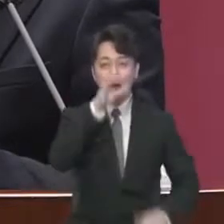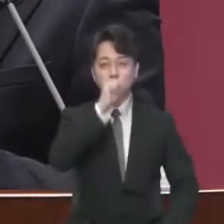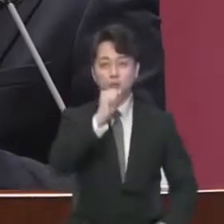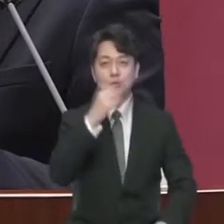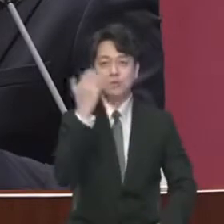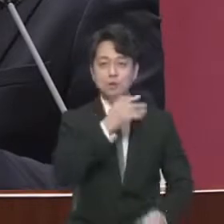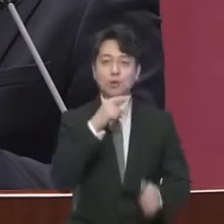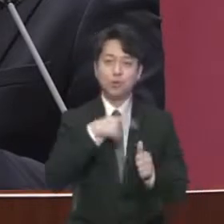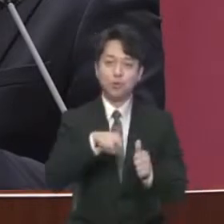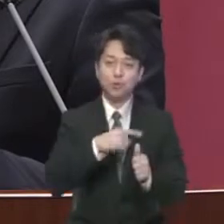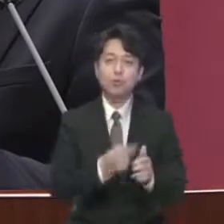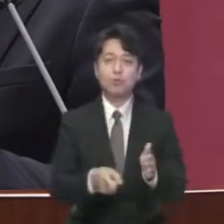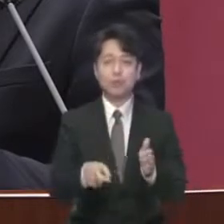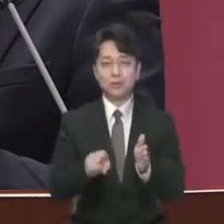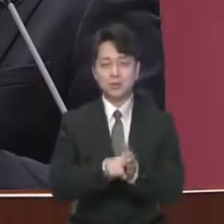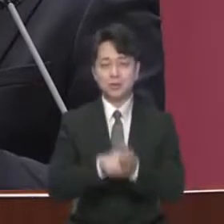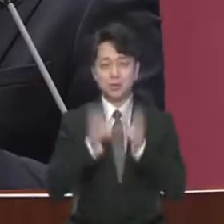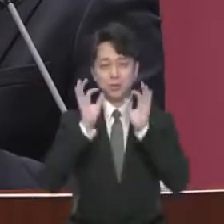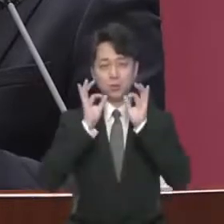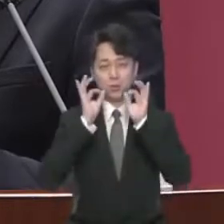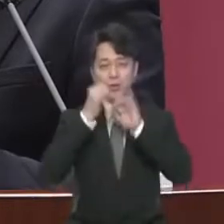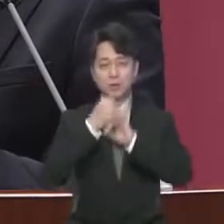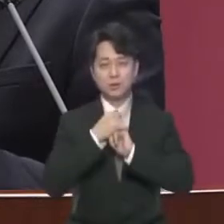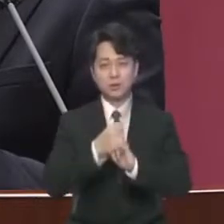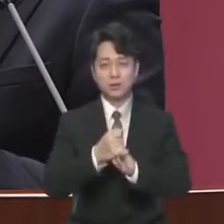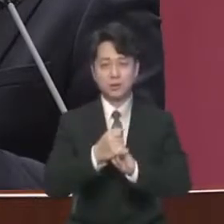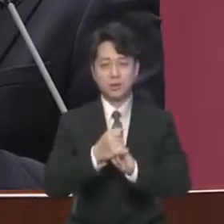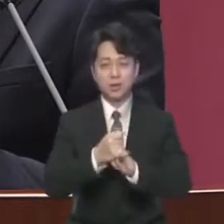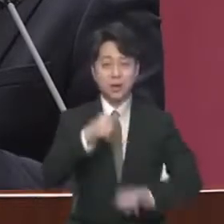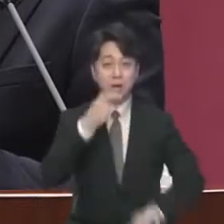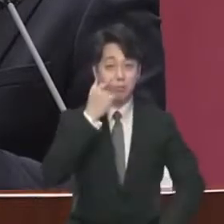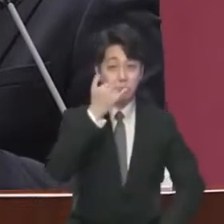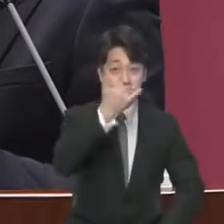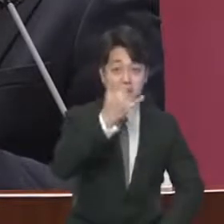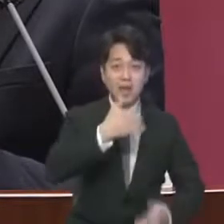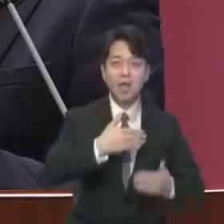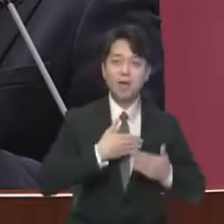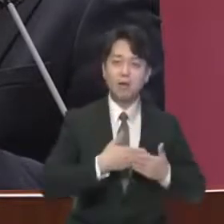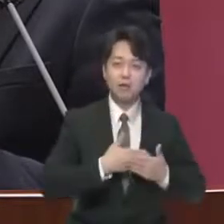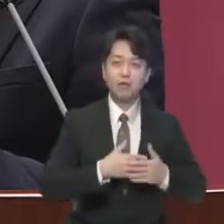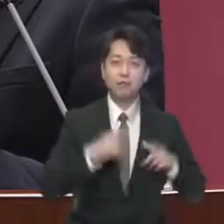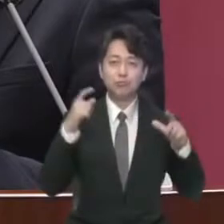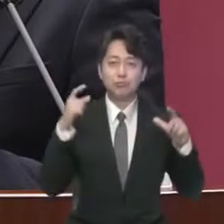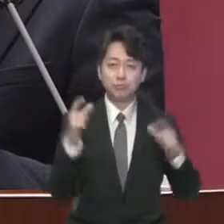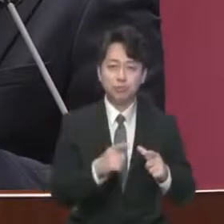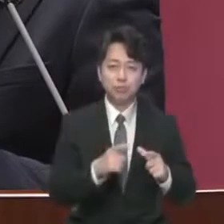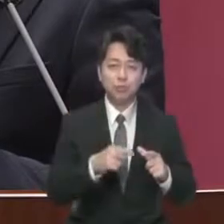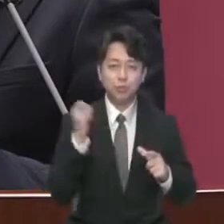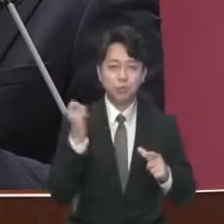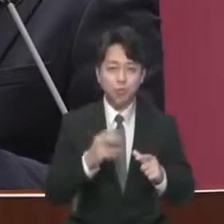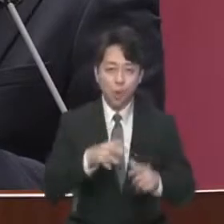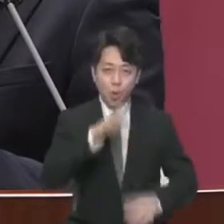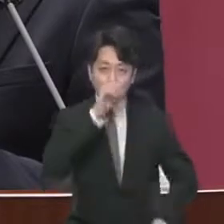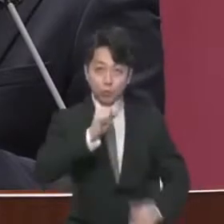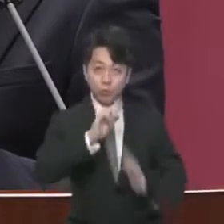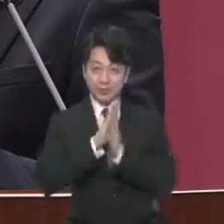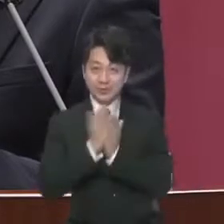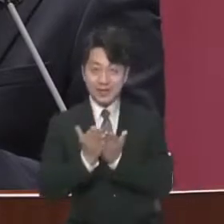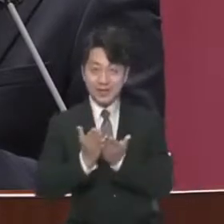있는 그런 교재랄까요? 내용들을 저희가 이제 양성평등